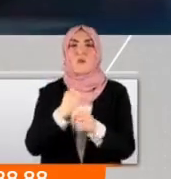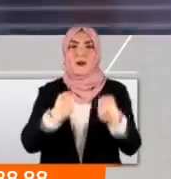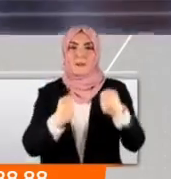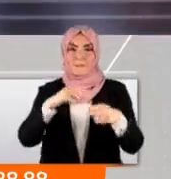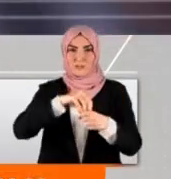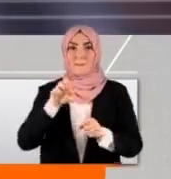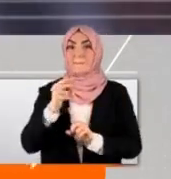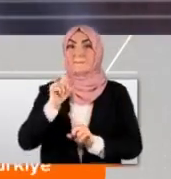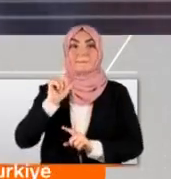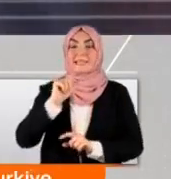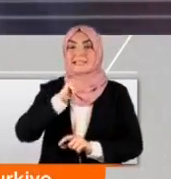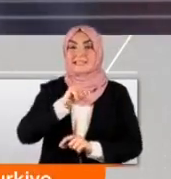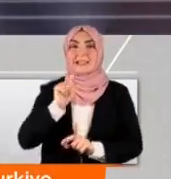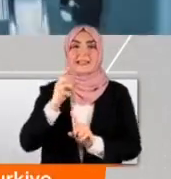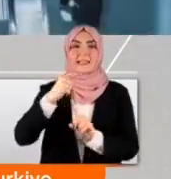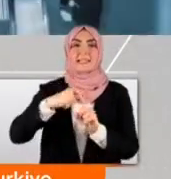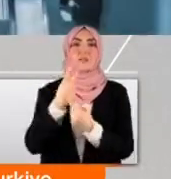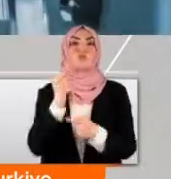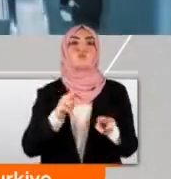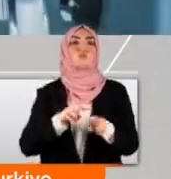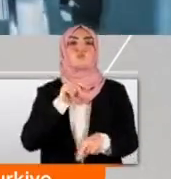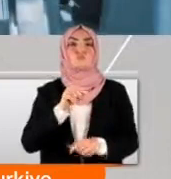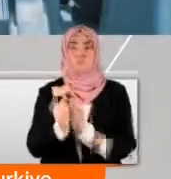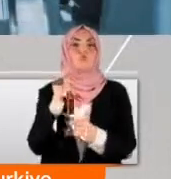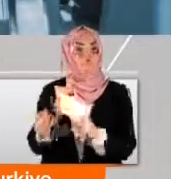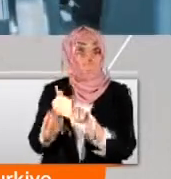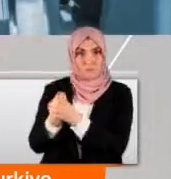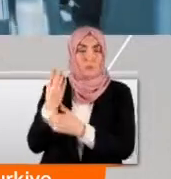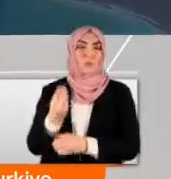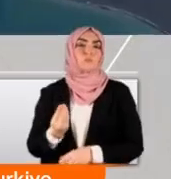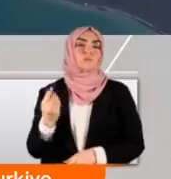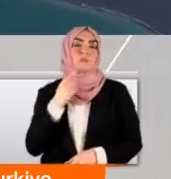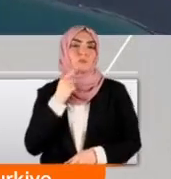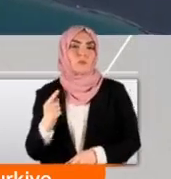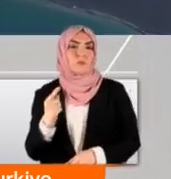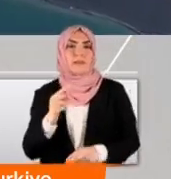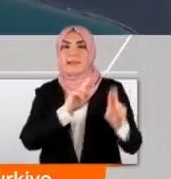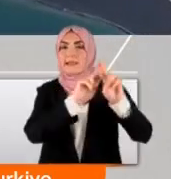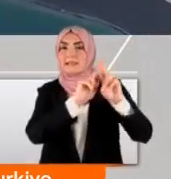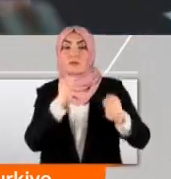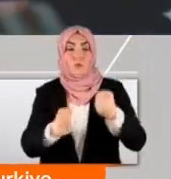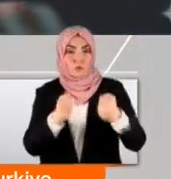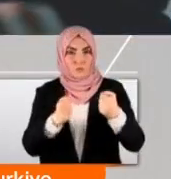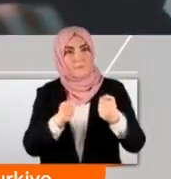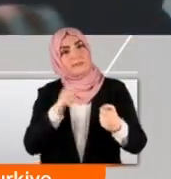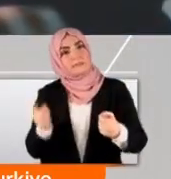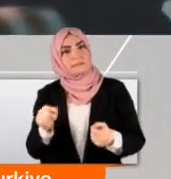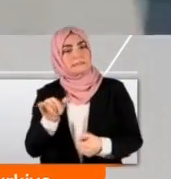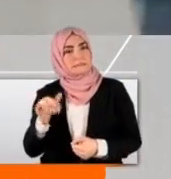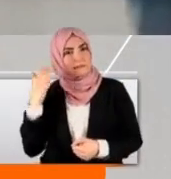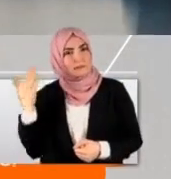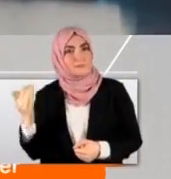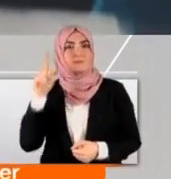da yine buradan temin etmeyi planlıyoruz. Elektrikli otomobiller yanında